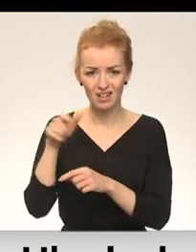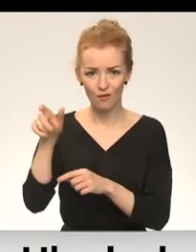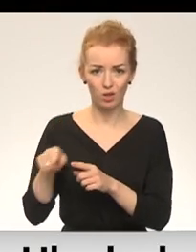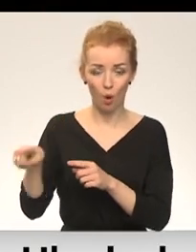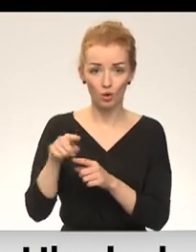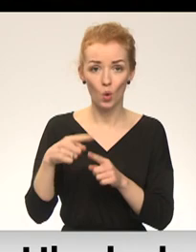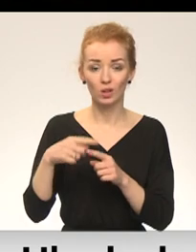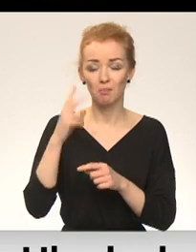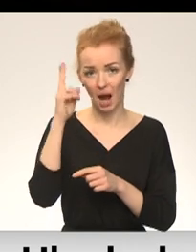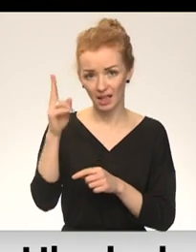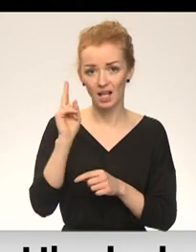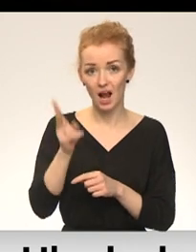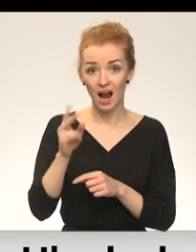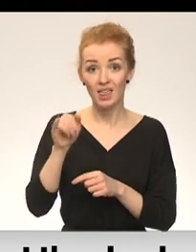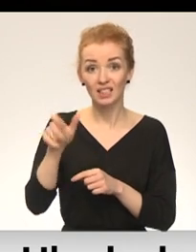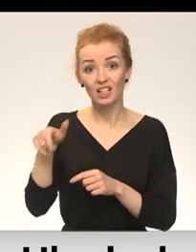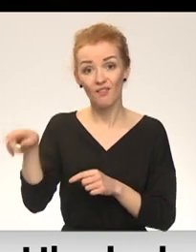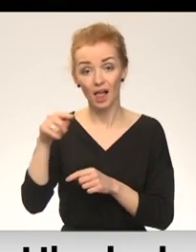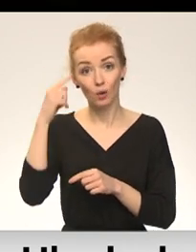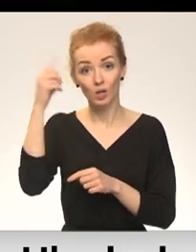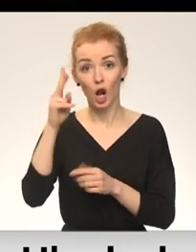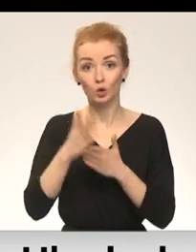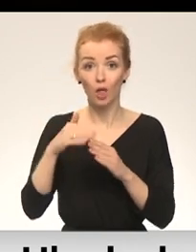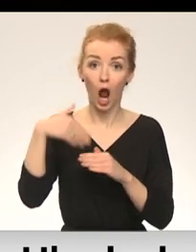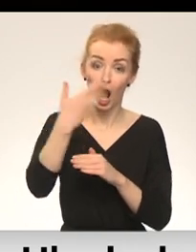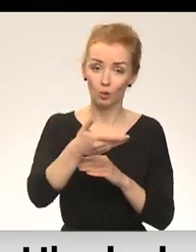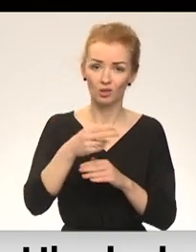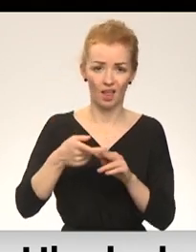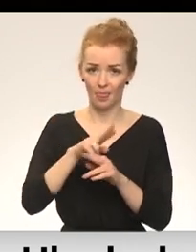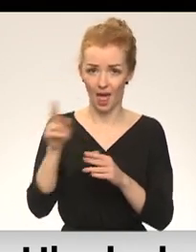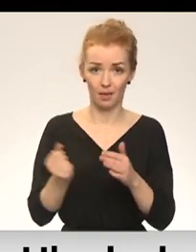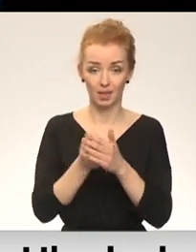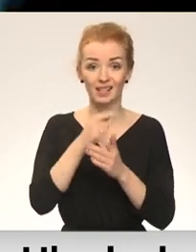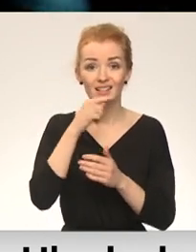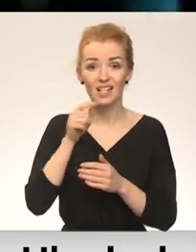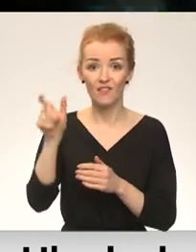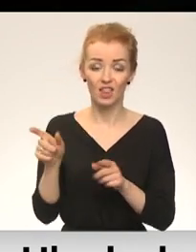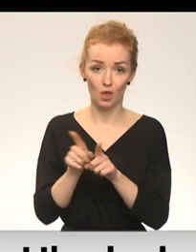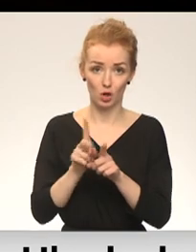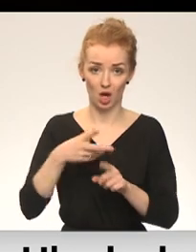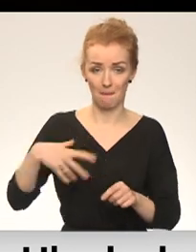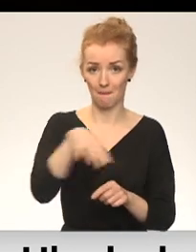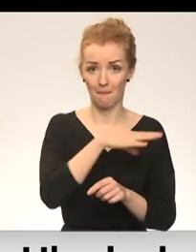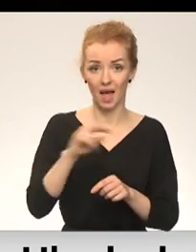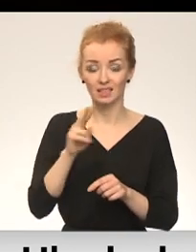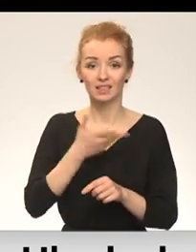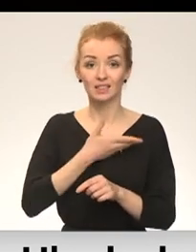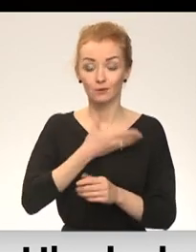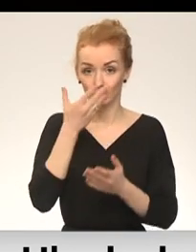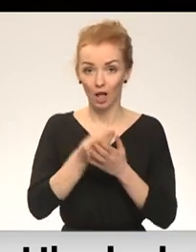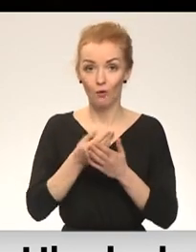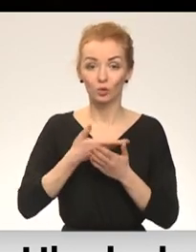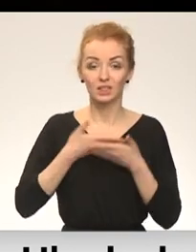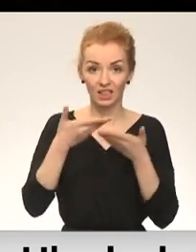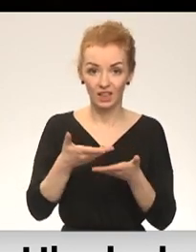ka krievi, ja zinātu, kas tur notiek, tad to neatbalstītu. Krievi ir tieši tādi paši cilvēki kā mēs, kas dzīvo savu dzīvi,